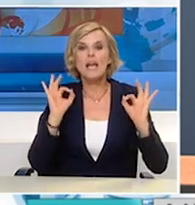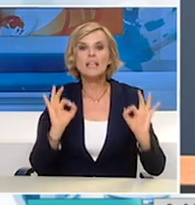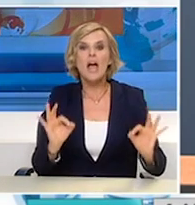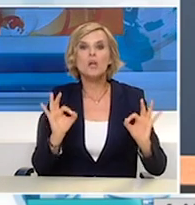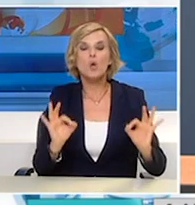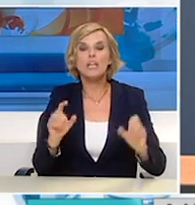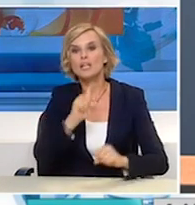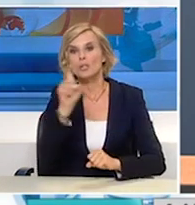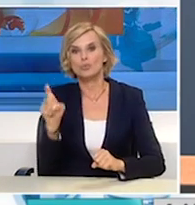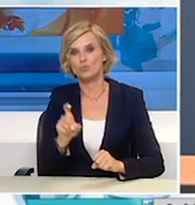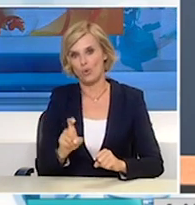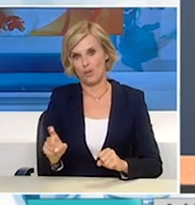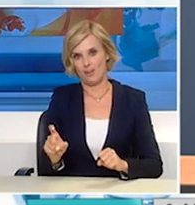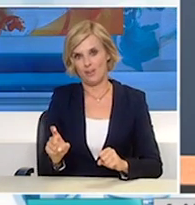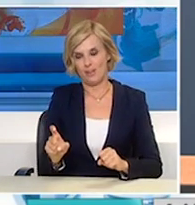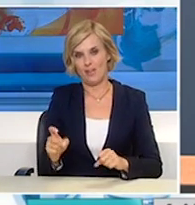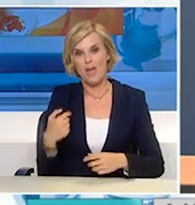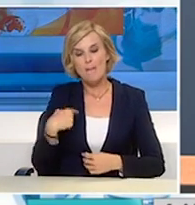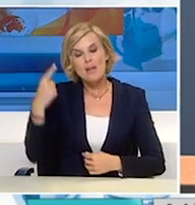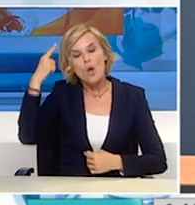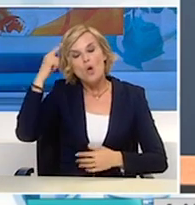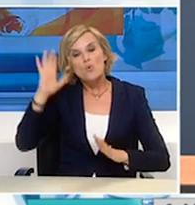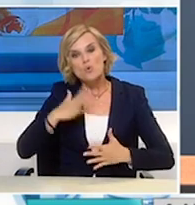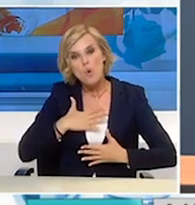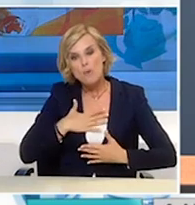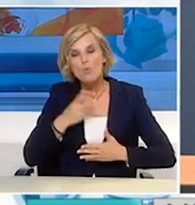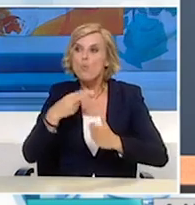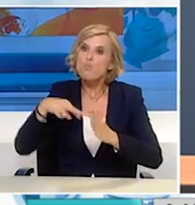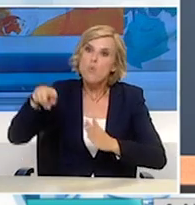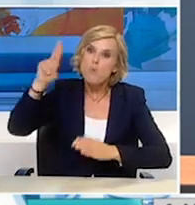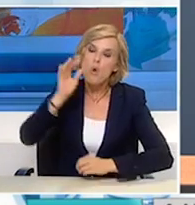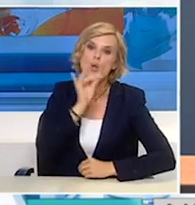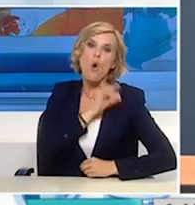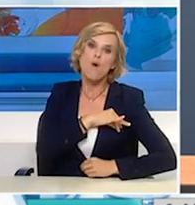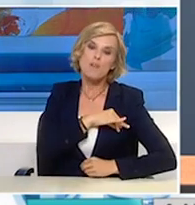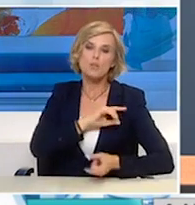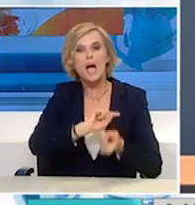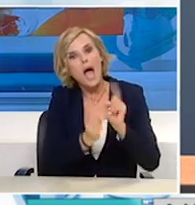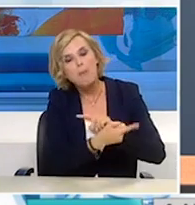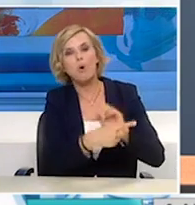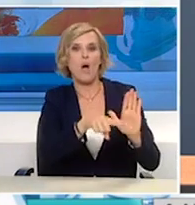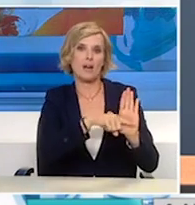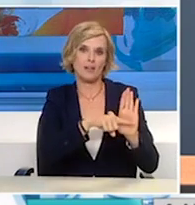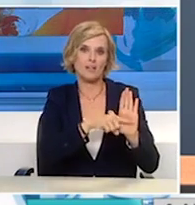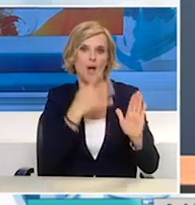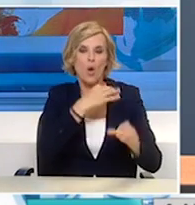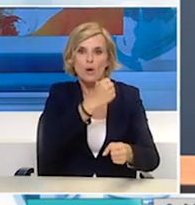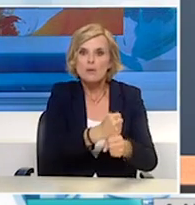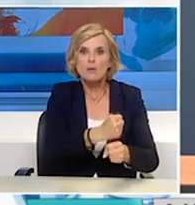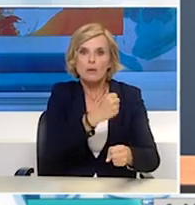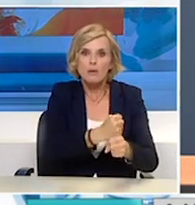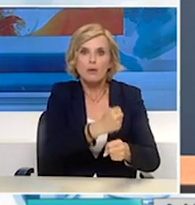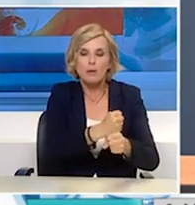που τους στερήσαμε. Κατά τη γνώμη μου, τα ωφέλη είναι περισσότερα από τους κινδύνους. Και όσο περνά ο καιρός, το κοινωνικό κόστος του να κρατά κανείς σχολεία κλειστά